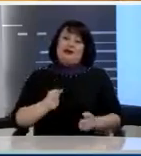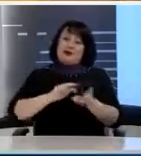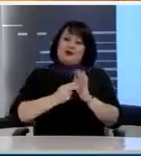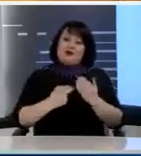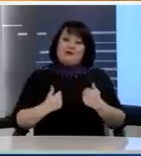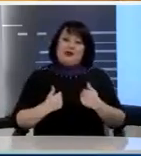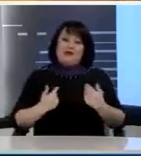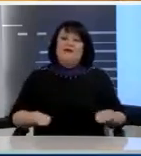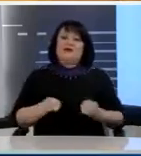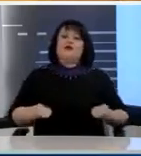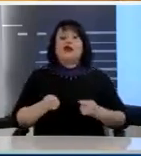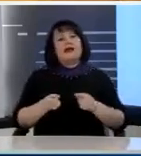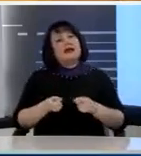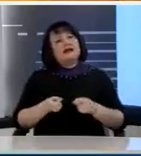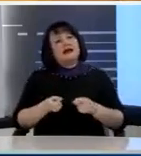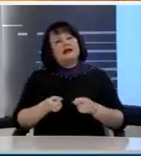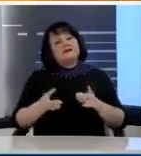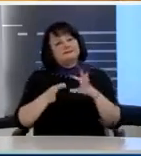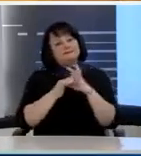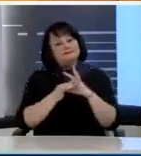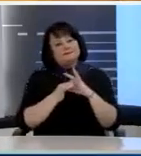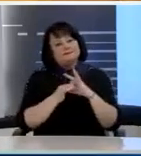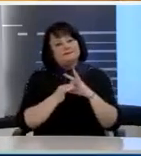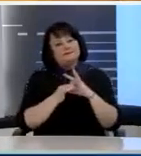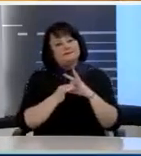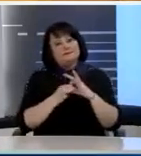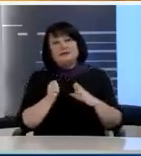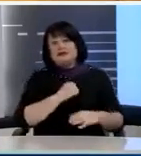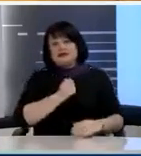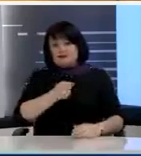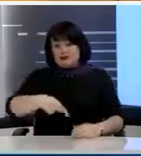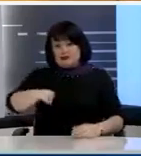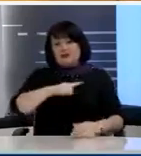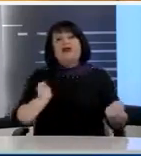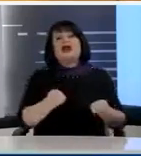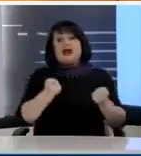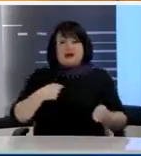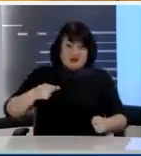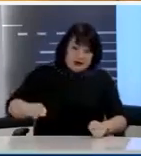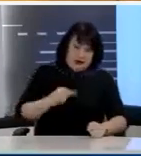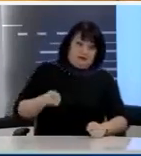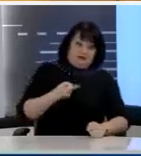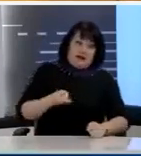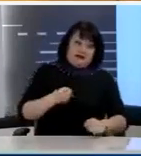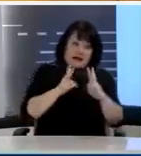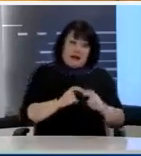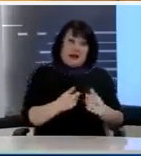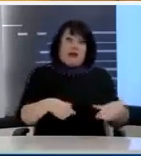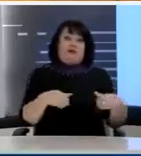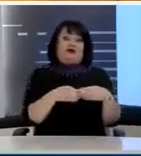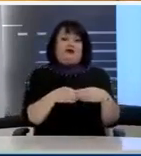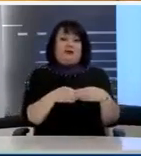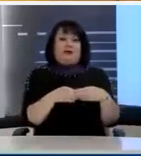Αυτό που έκαμα, σε συνδυασμό με αυτό που εκτιμώ ότι δεν θα κάνετε, μπορεί να αποτελέσει παράδειγμα προς αποφυγή στο